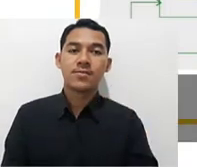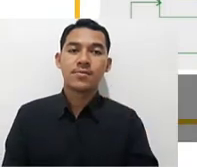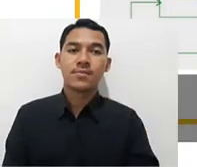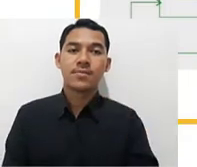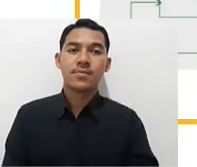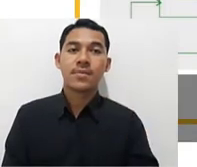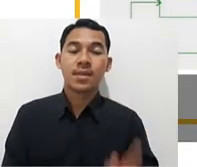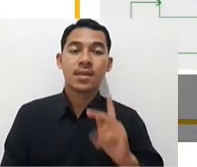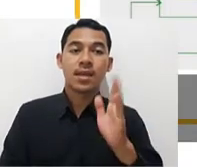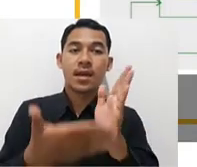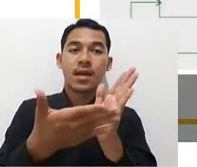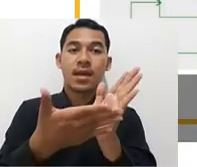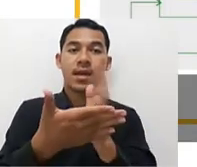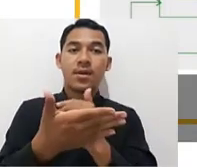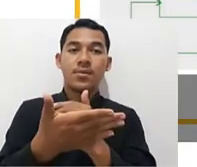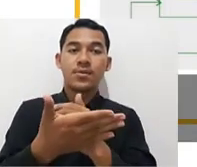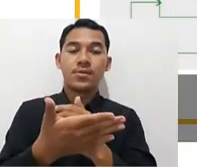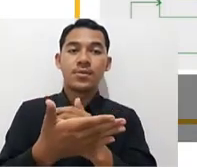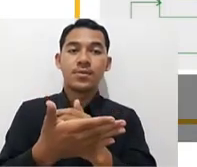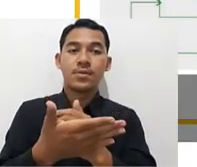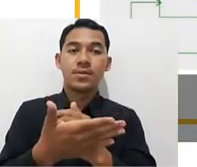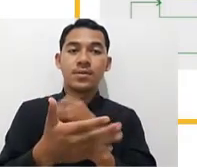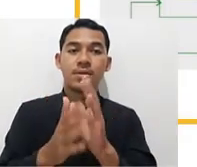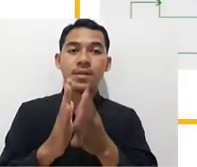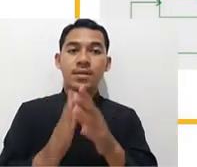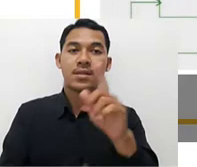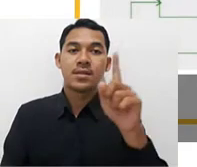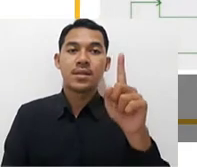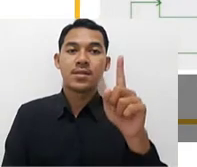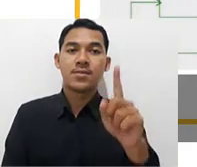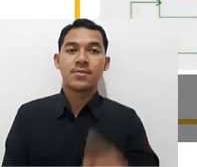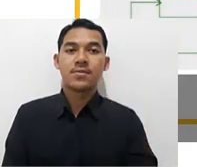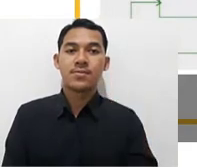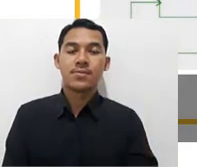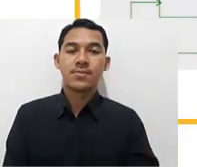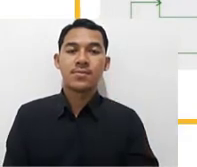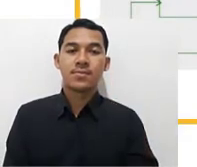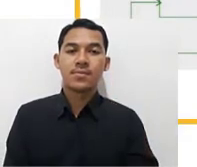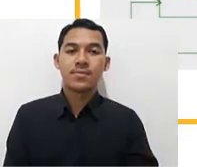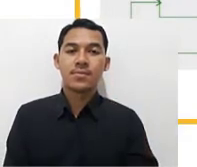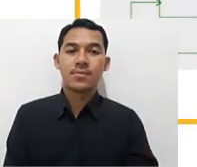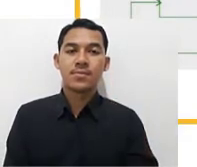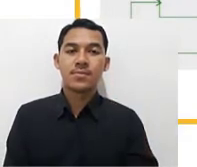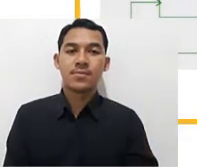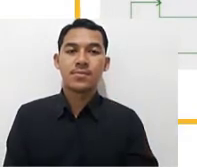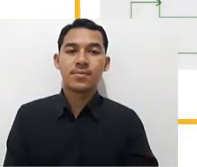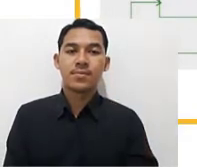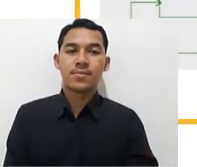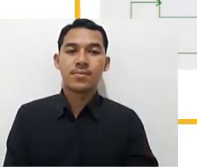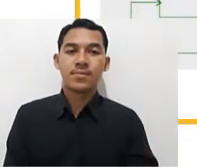hapus dulu biar nggak keliru ntar ya. Sebentar. Hup.